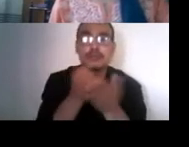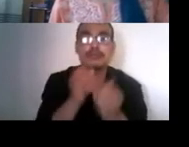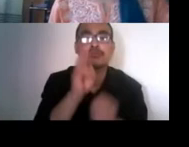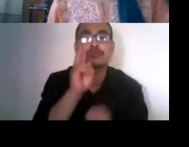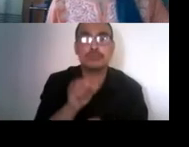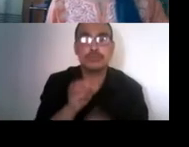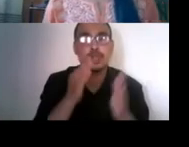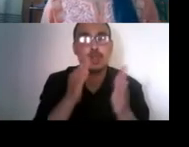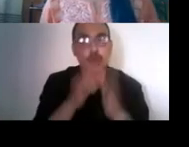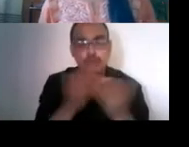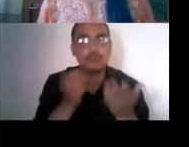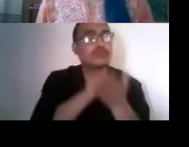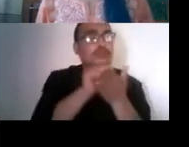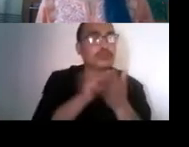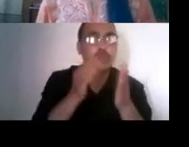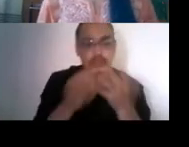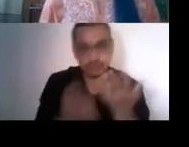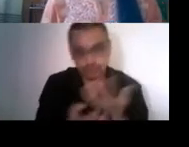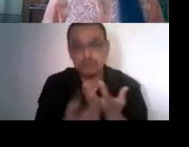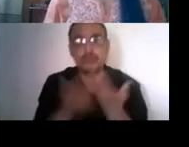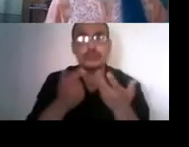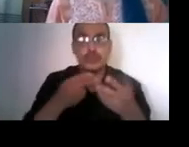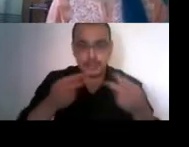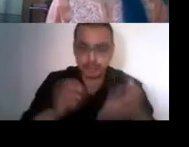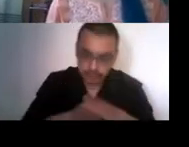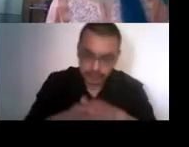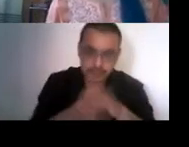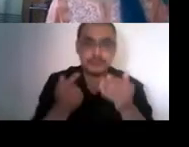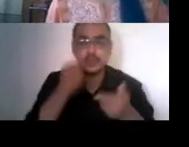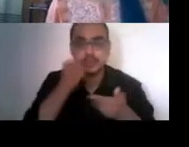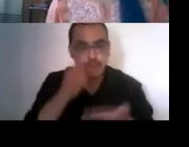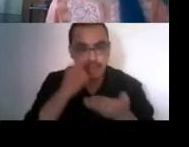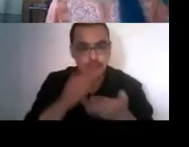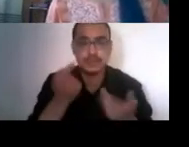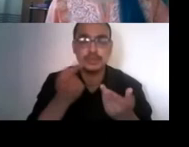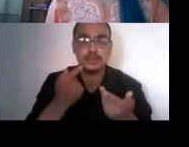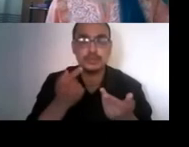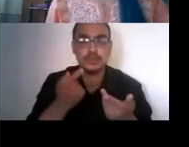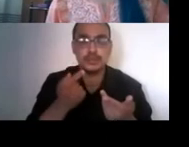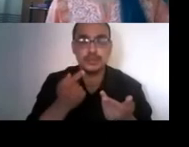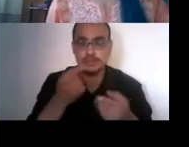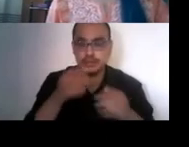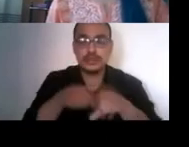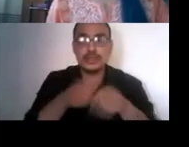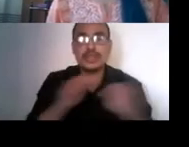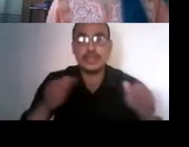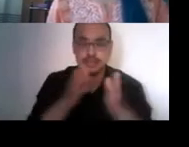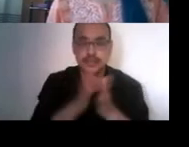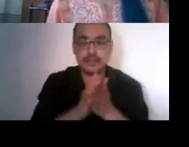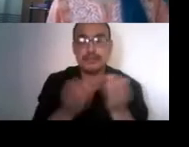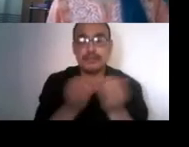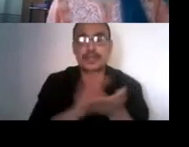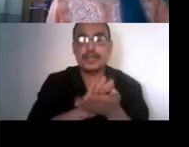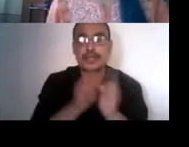घर पुस्दिनुपर्छ हामीले पनि भाँडामा दिनुपर्छ हामीले पनि छोराछोरीको न्यापी चेन्ज गर्नुपर्छ त्यो मानसिकताको विकास हुन सकेको